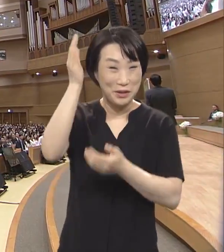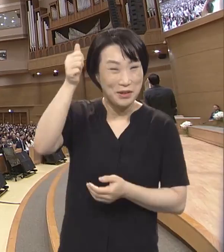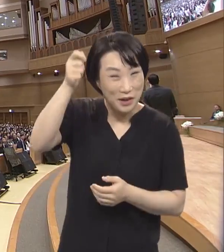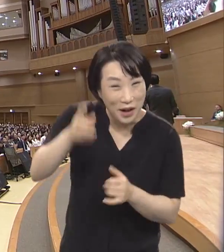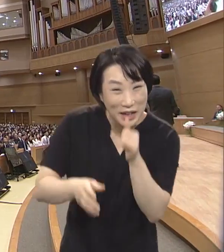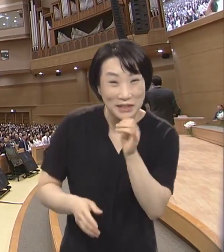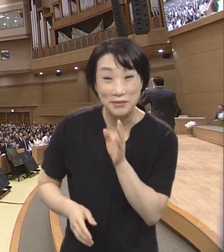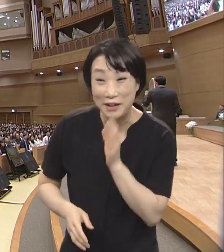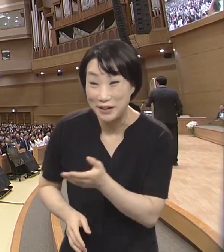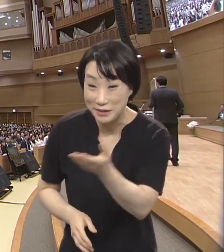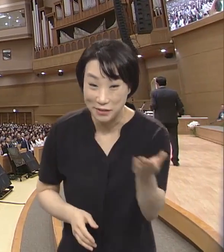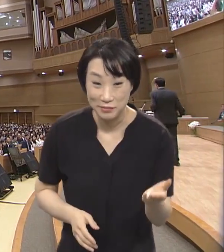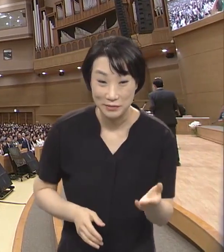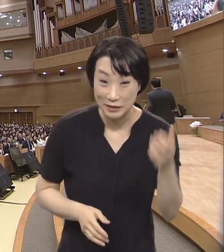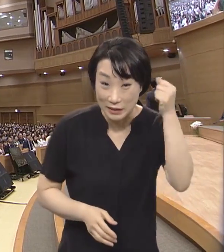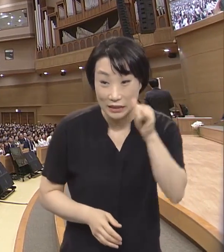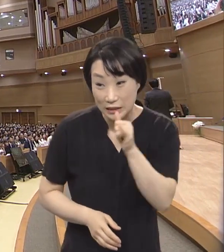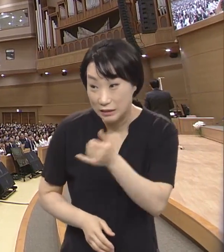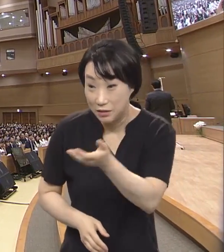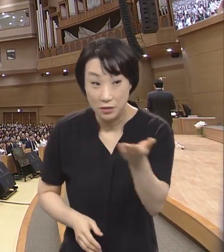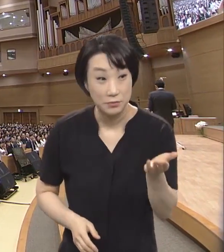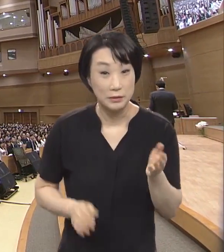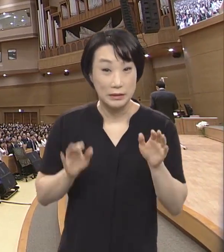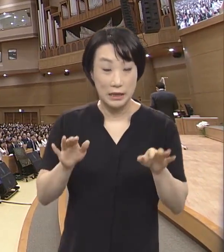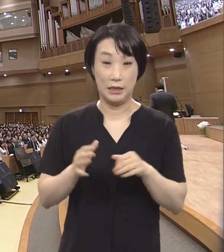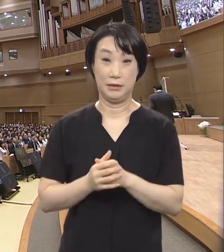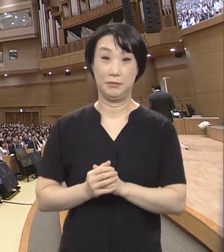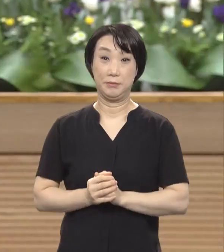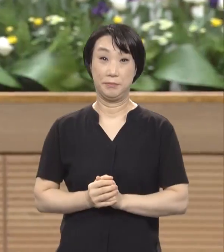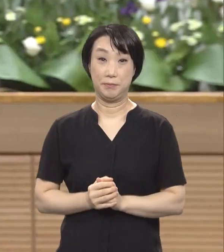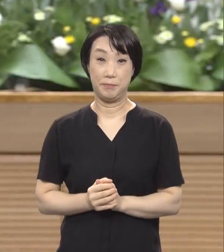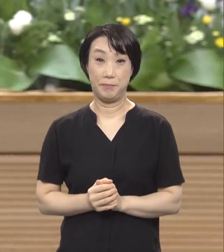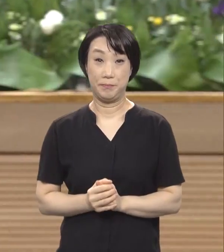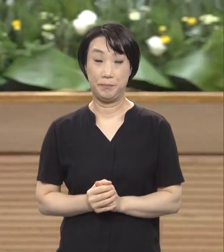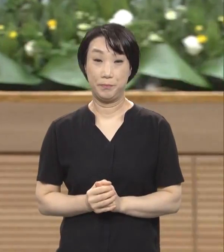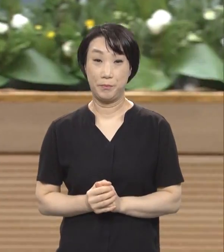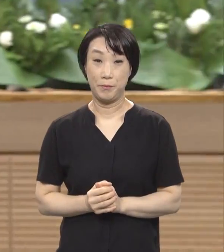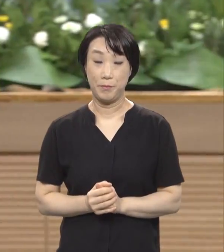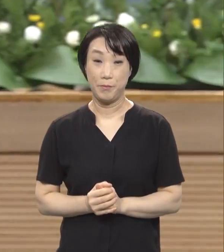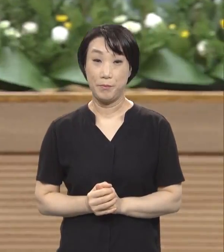여러분에게 말씀드린 바 있습니다마는